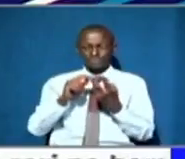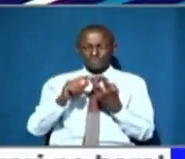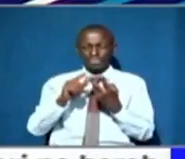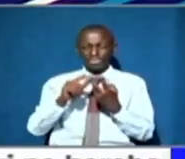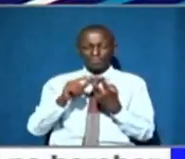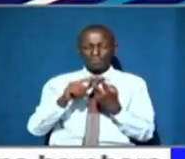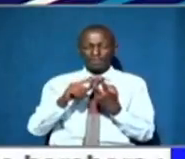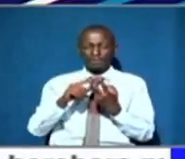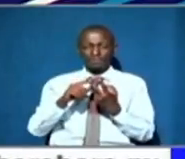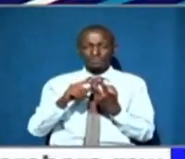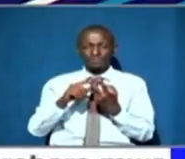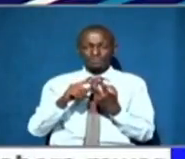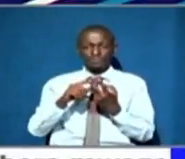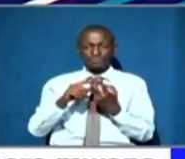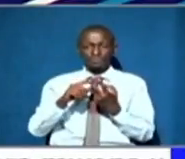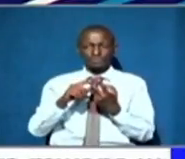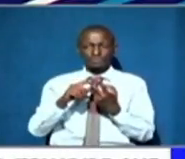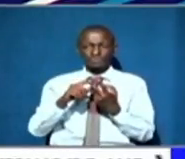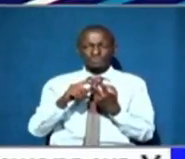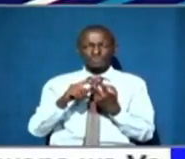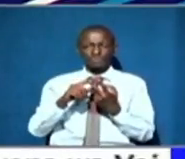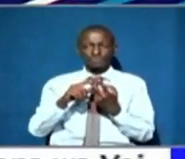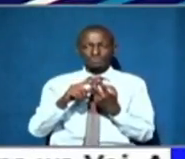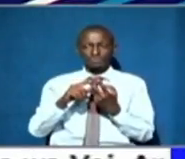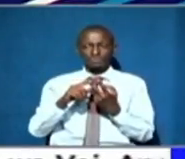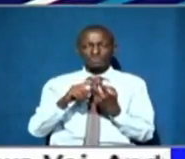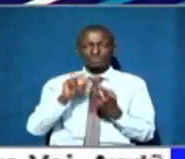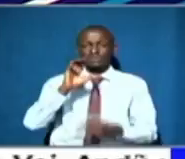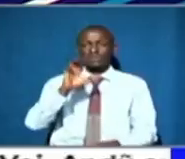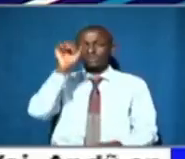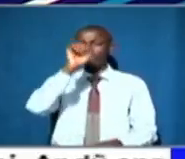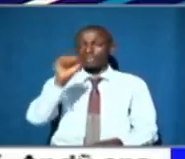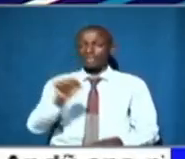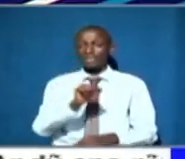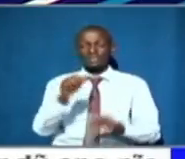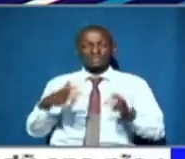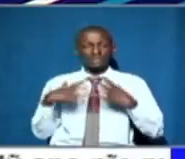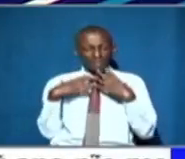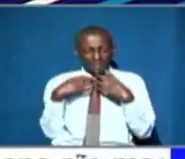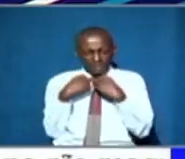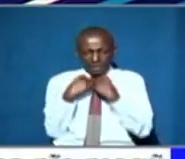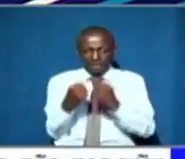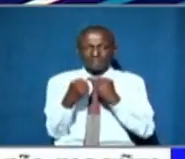gwitwo jenga twina muthuri ugwitwo mutahikagwe niwe CS wa health wa health